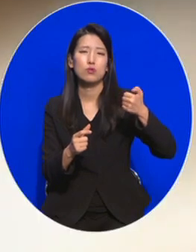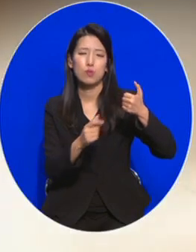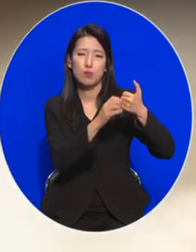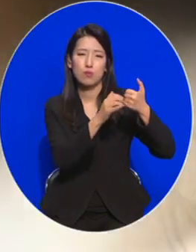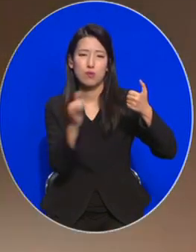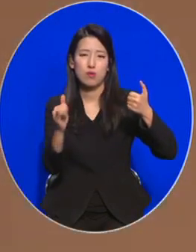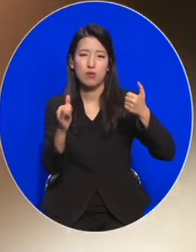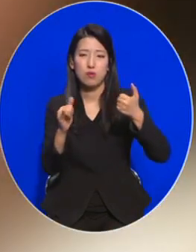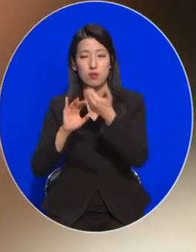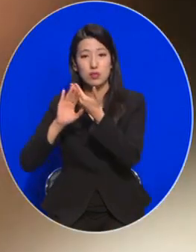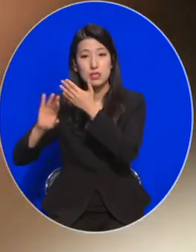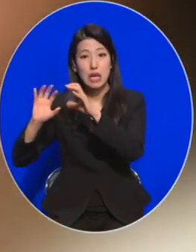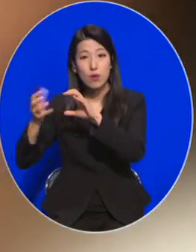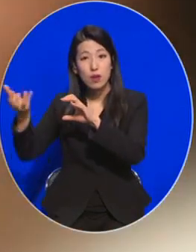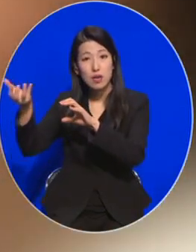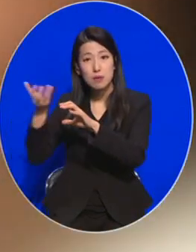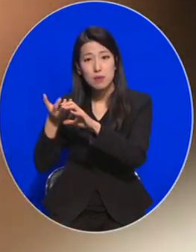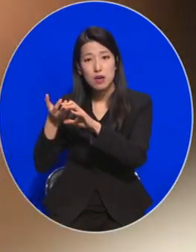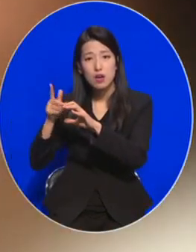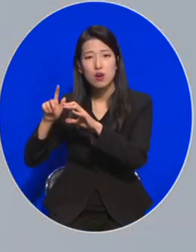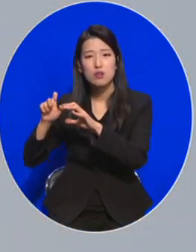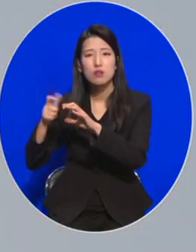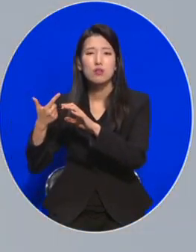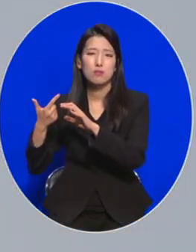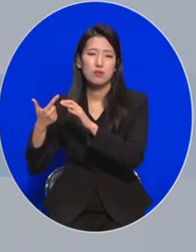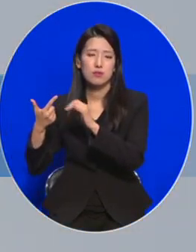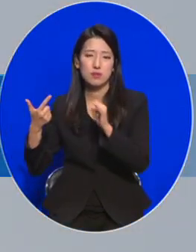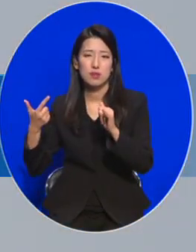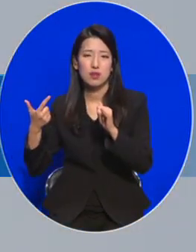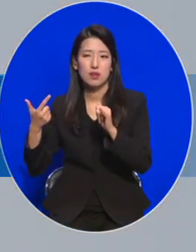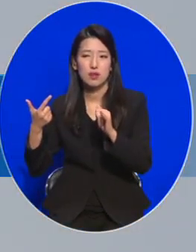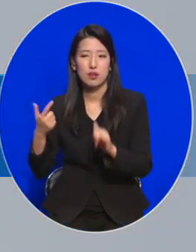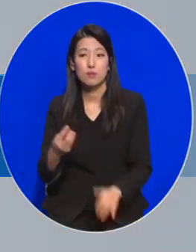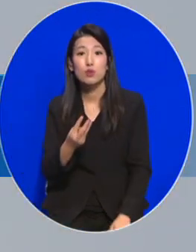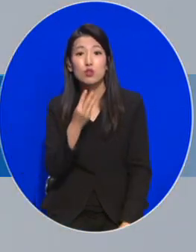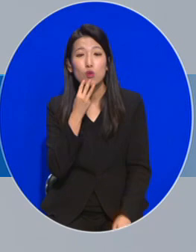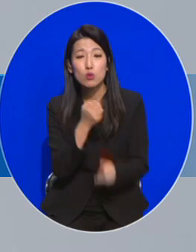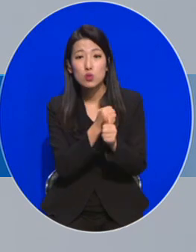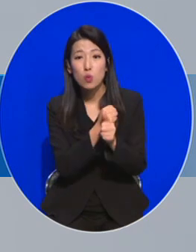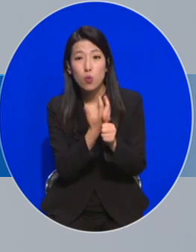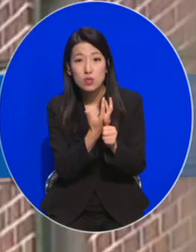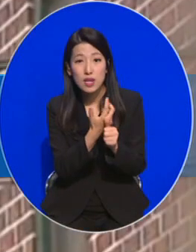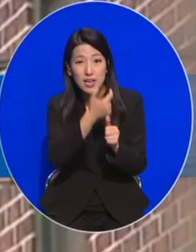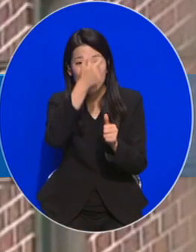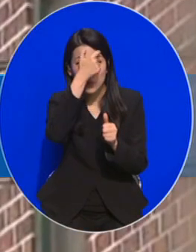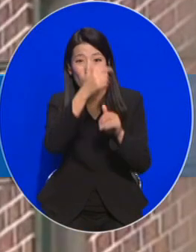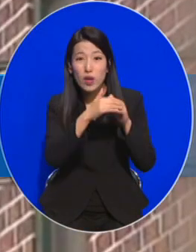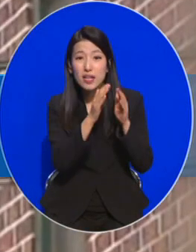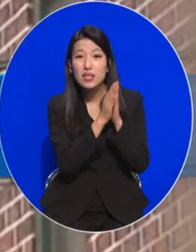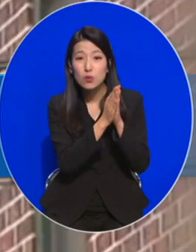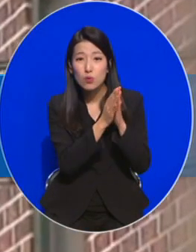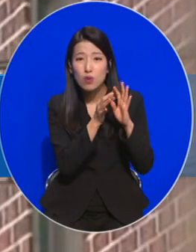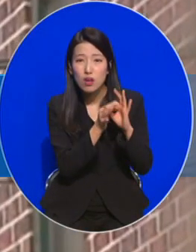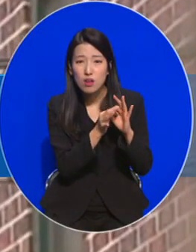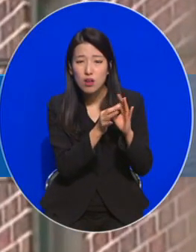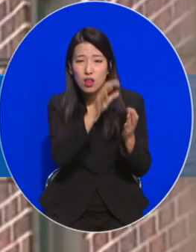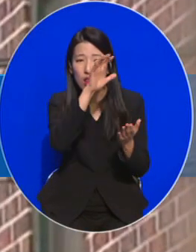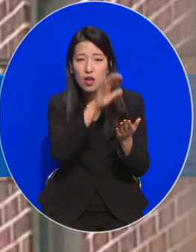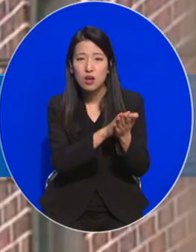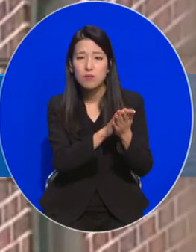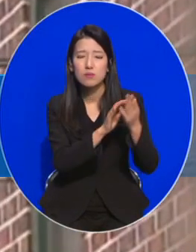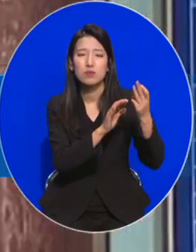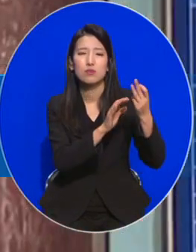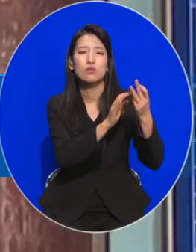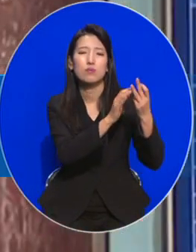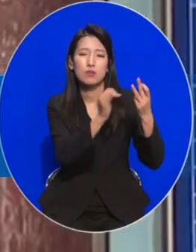국외 유입 16명으로 짓게 됐습니다 서울 동작구 교회 기도처 에서 지금까지 13명이 확진